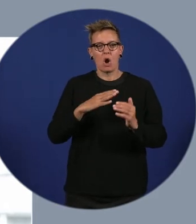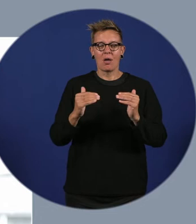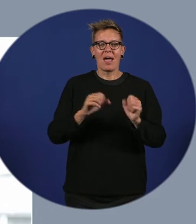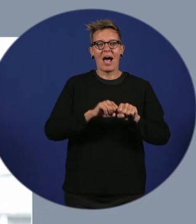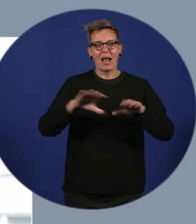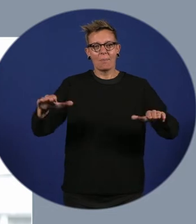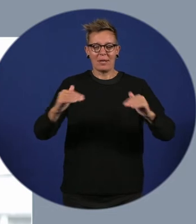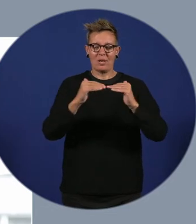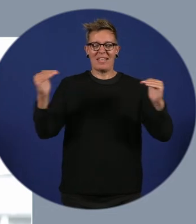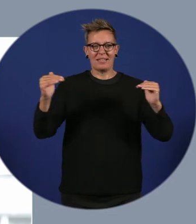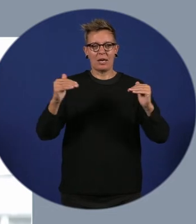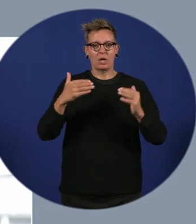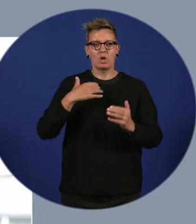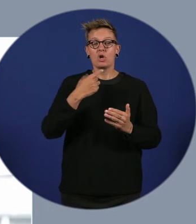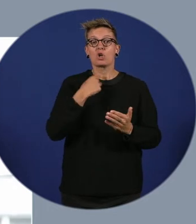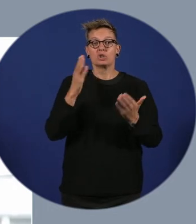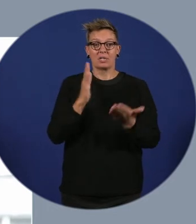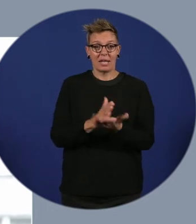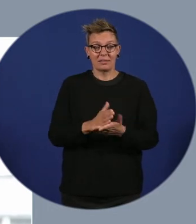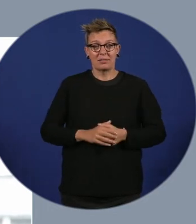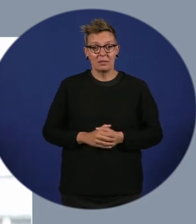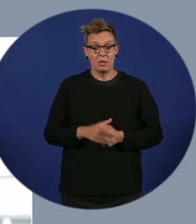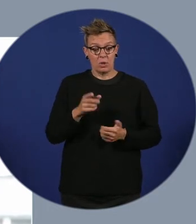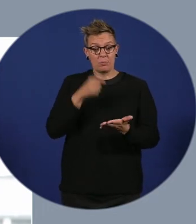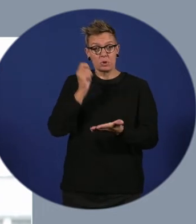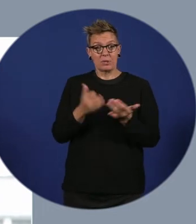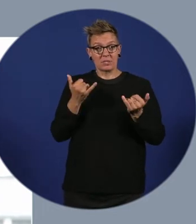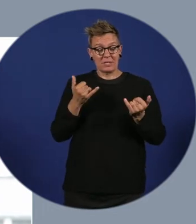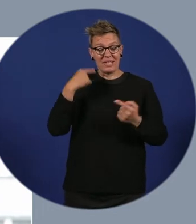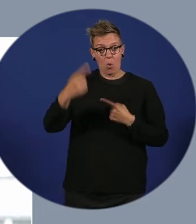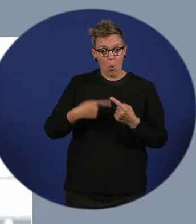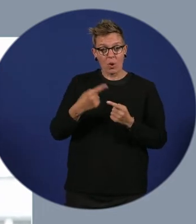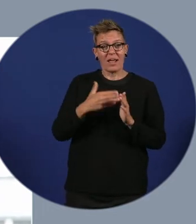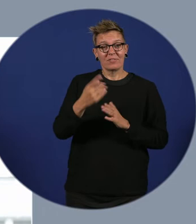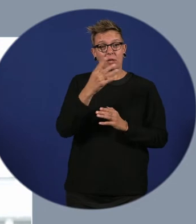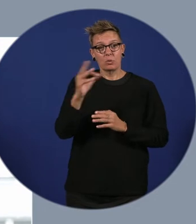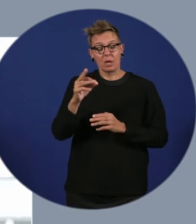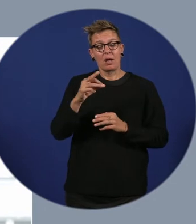det avslutades i år, 100 år efter att de första kvinnorna tog plats i Sveriges riksdag.